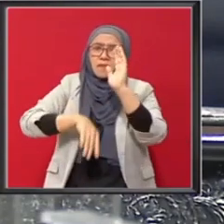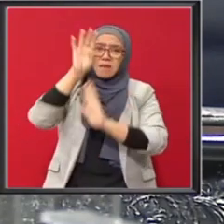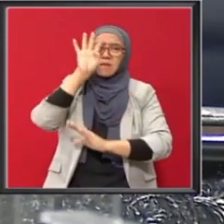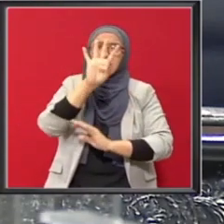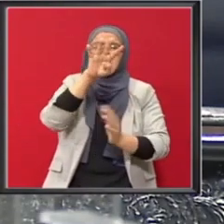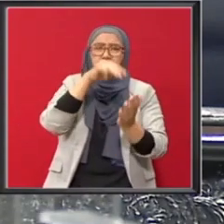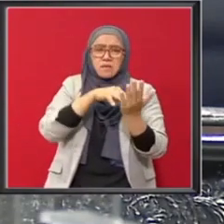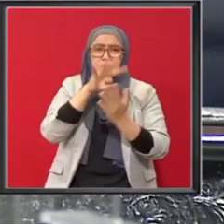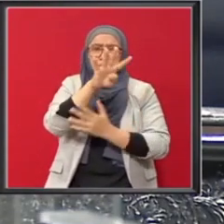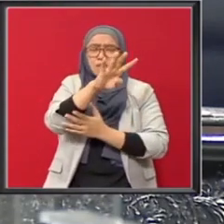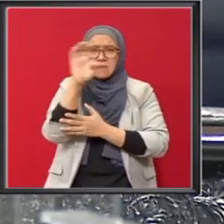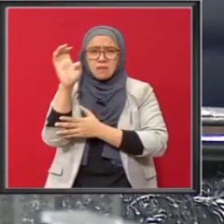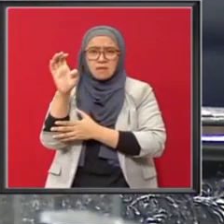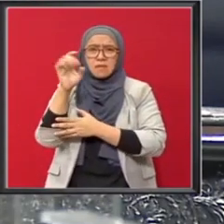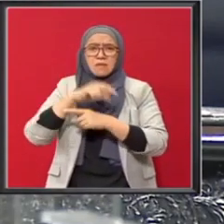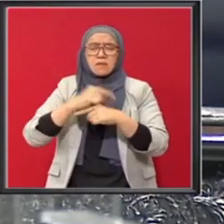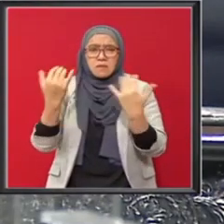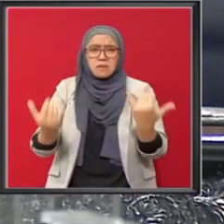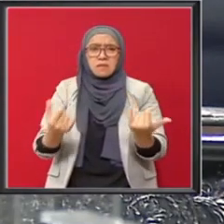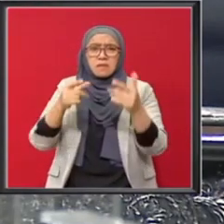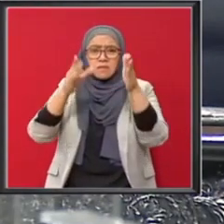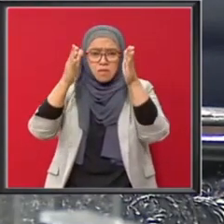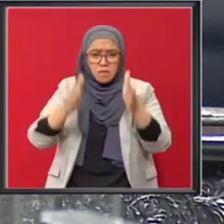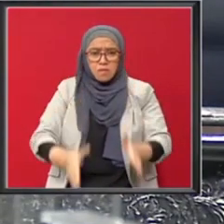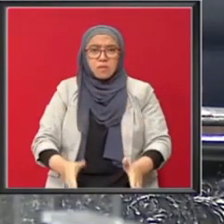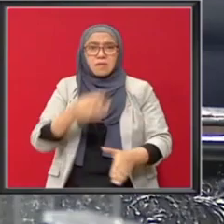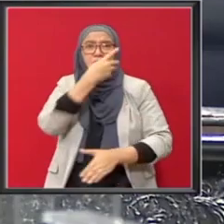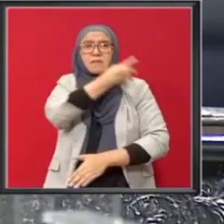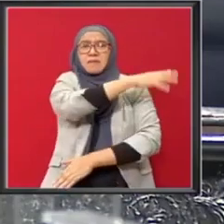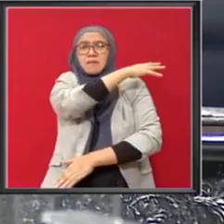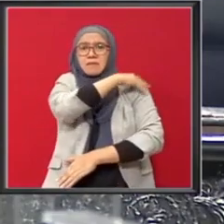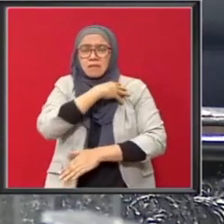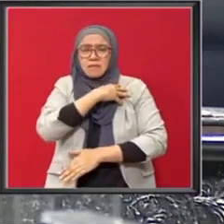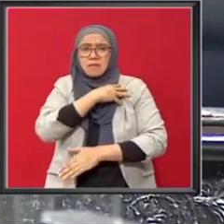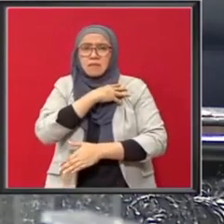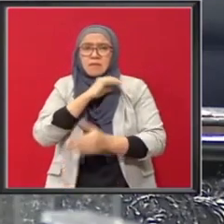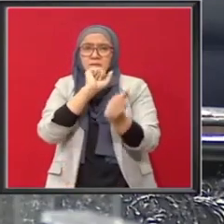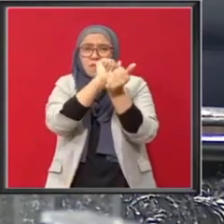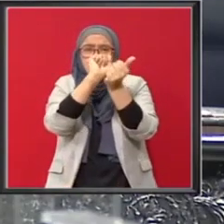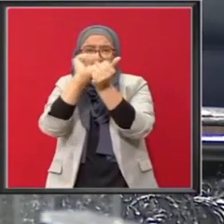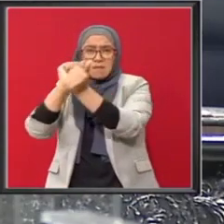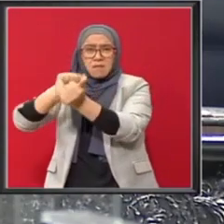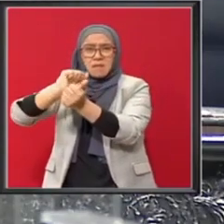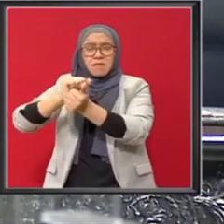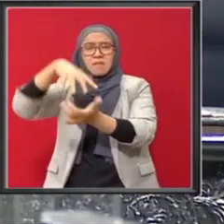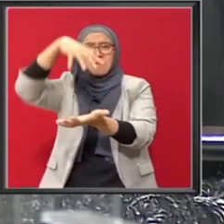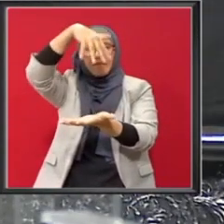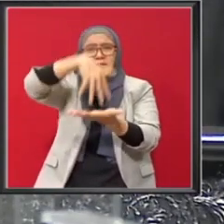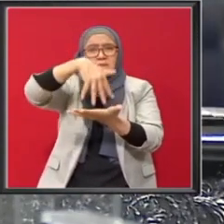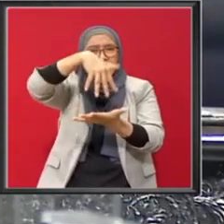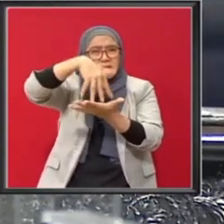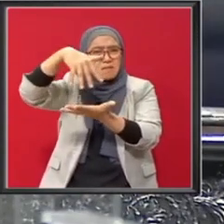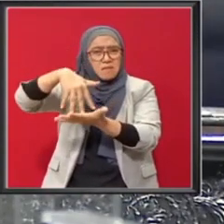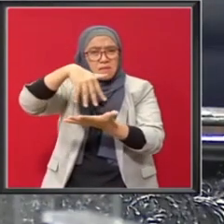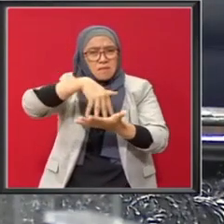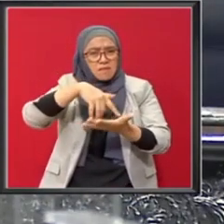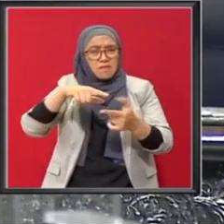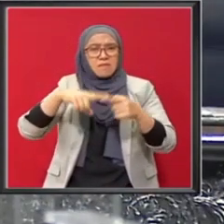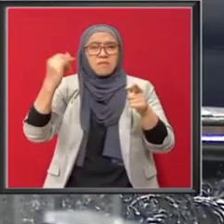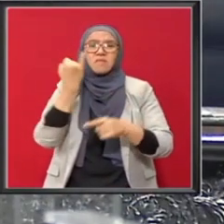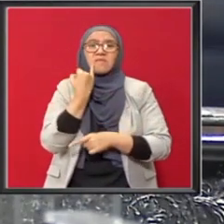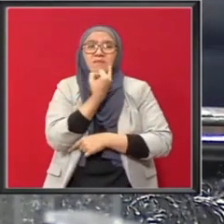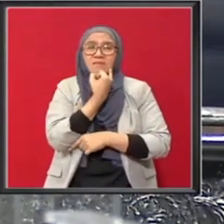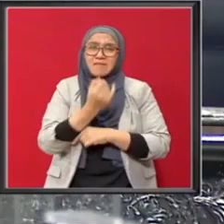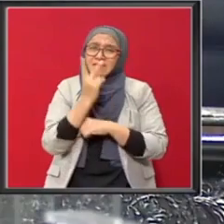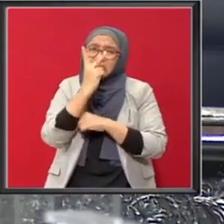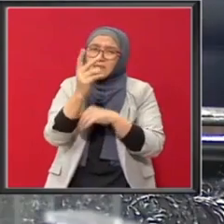penduduk Palestina yang sedang ditahan di seluruh penjara di Israil dana semut kita melihat bahwa badan uwis itu sendiri masih dalam